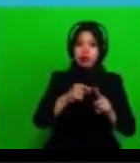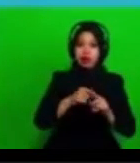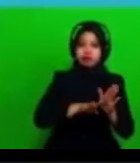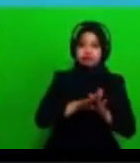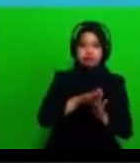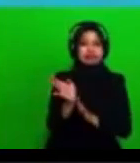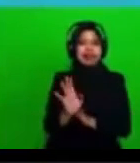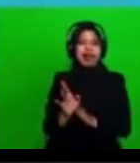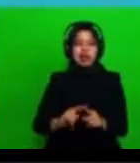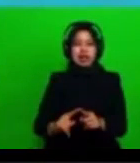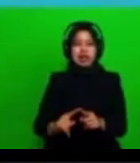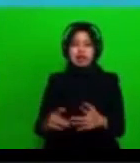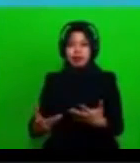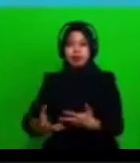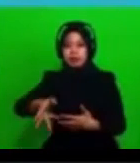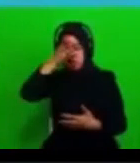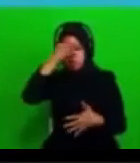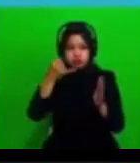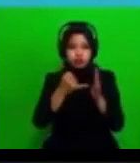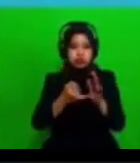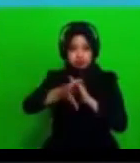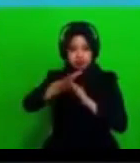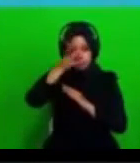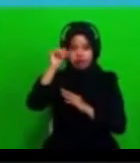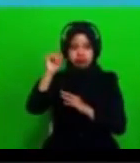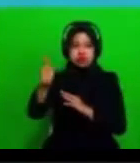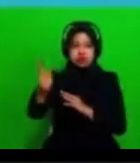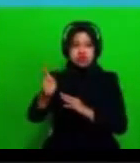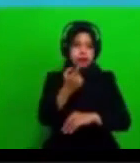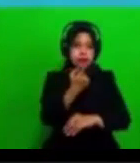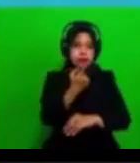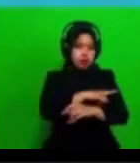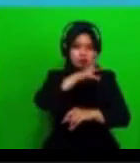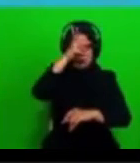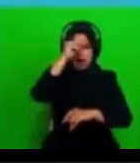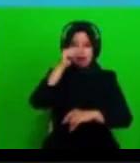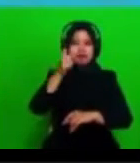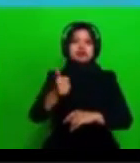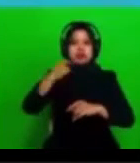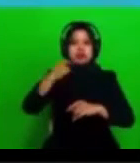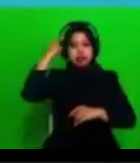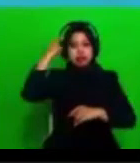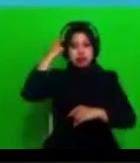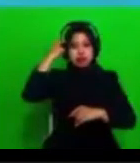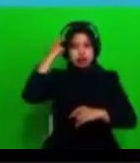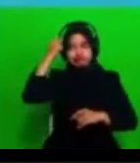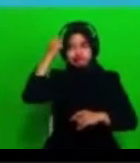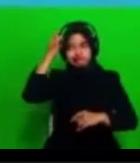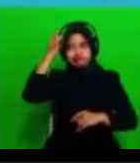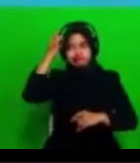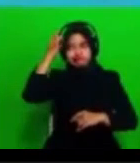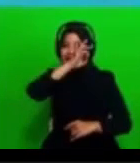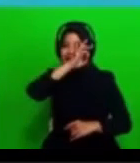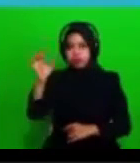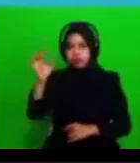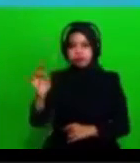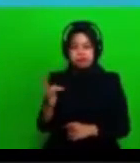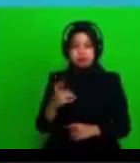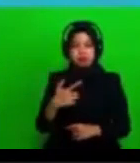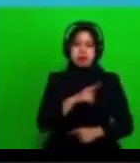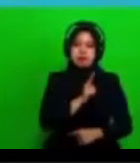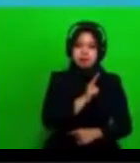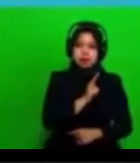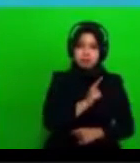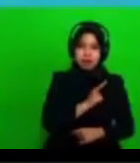IPK, tapi lebih pada menguasai konten jelas ya, memahami konten, kemudian bernalar kritis, kreatif